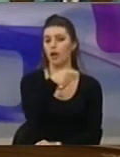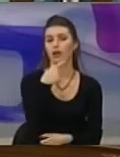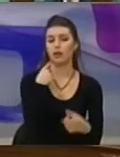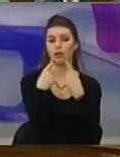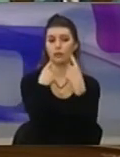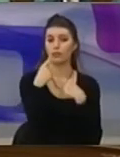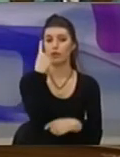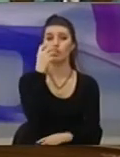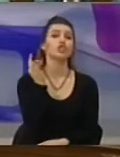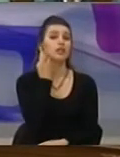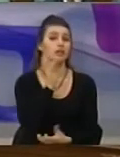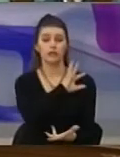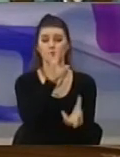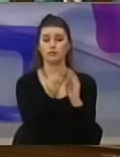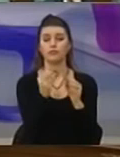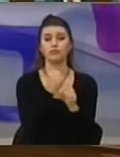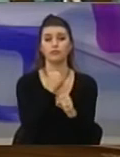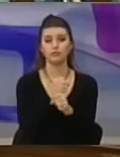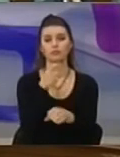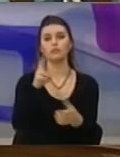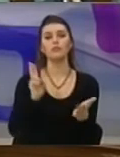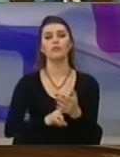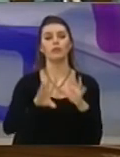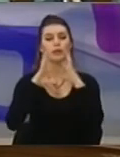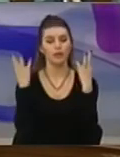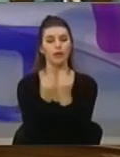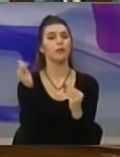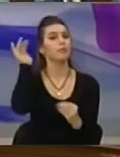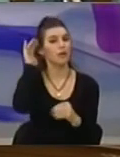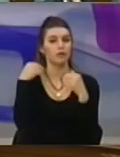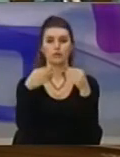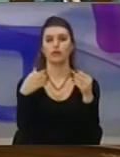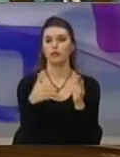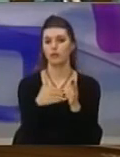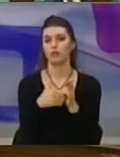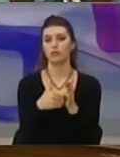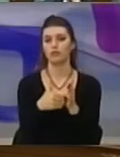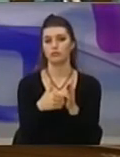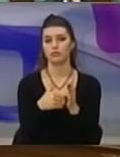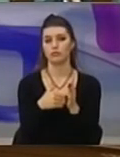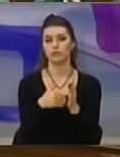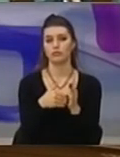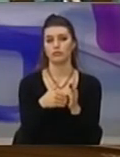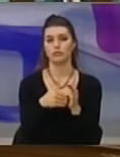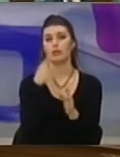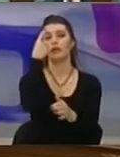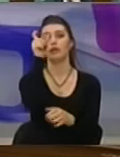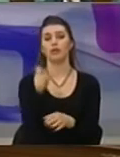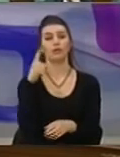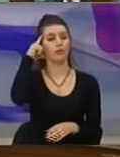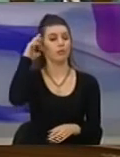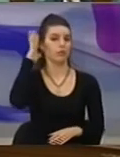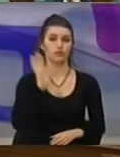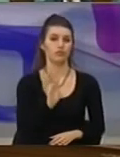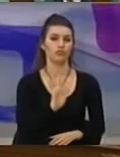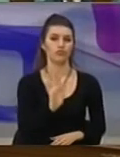qeverisë, gjithë ministrat kanë drejt dhe duhet të flasin për punën e vetë. Dhe jo vetëm kryeministri apo